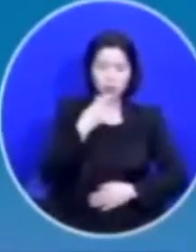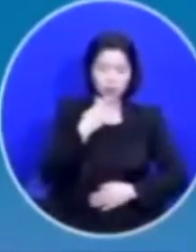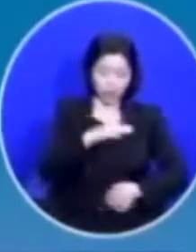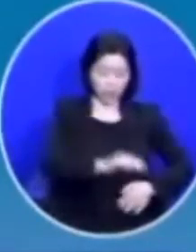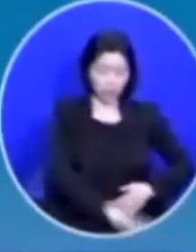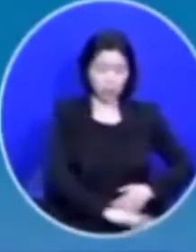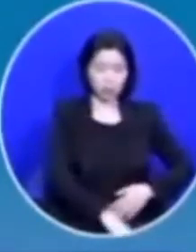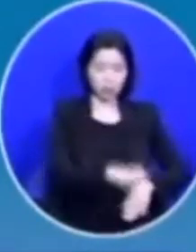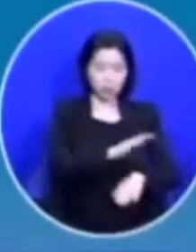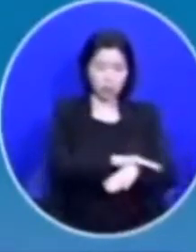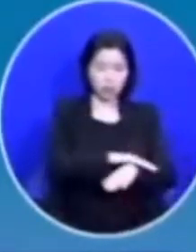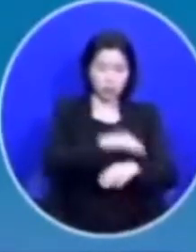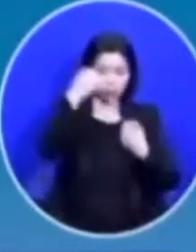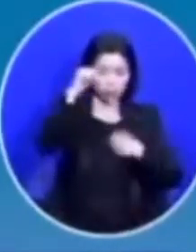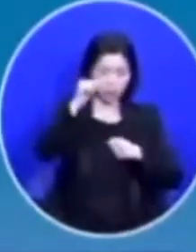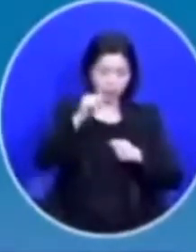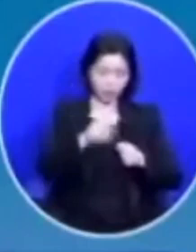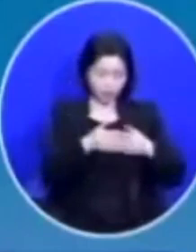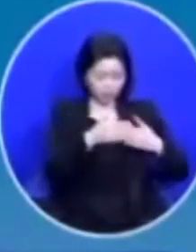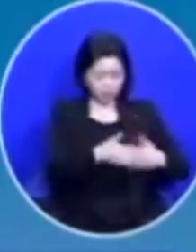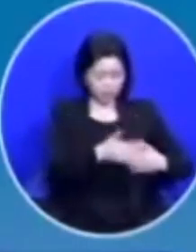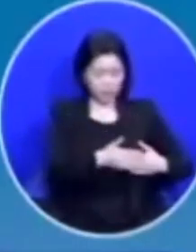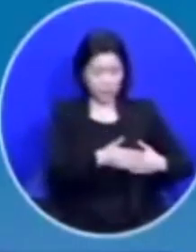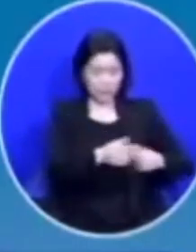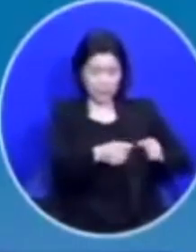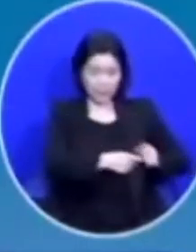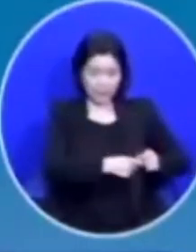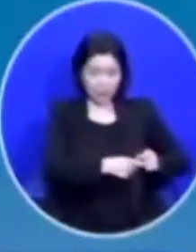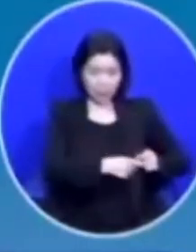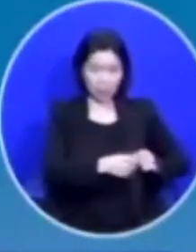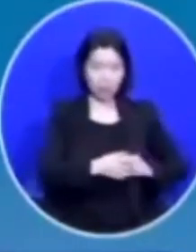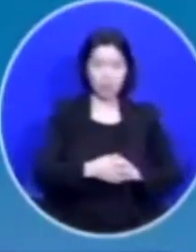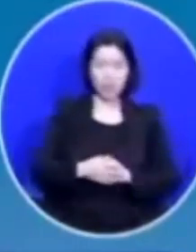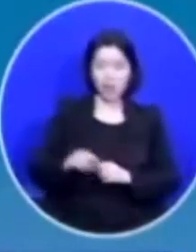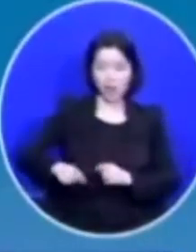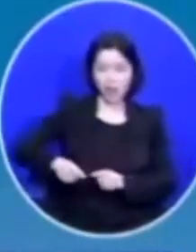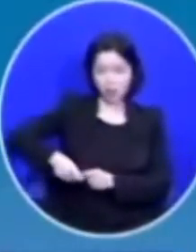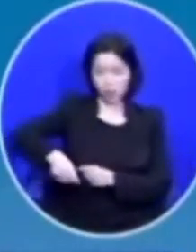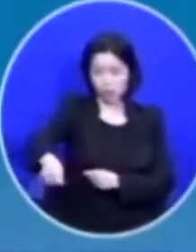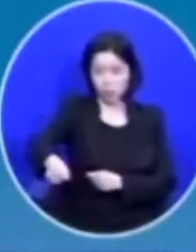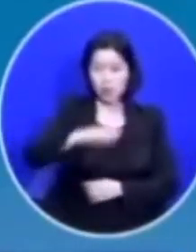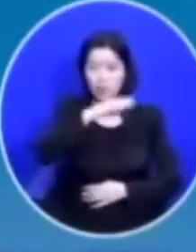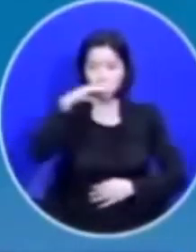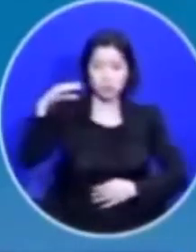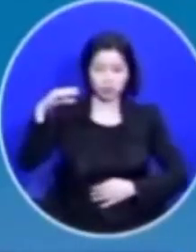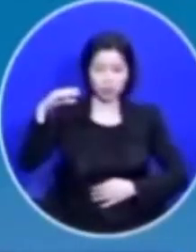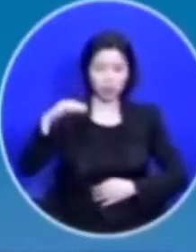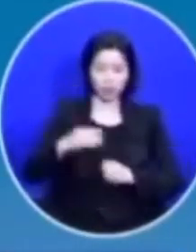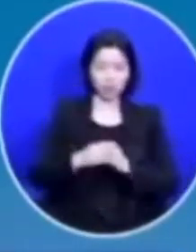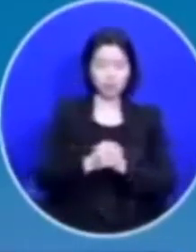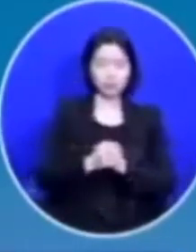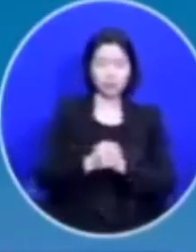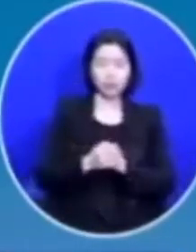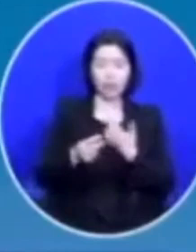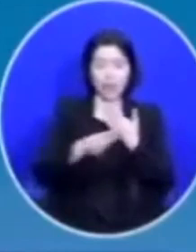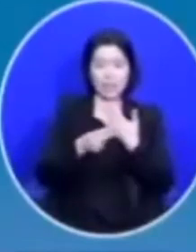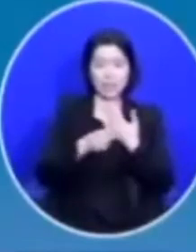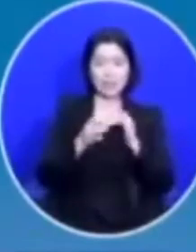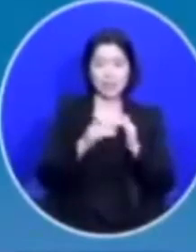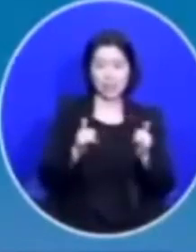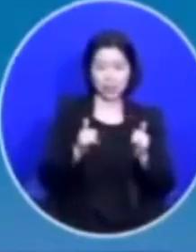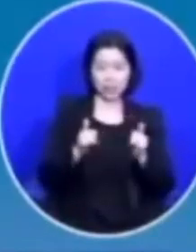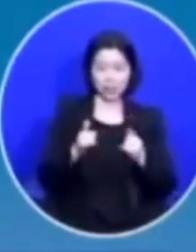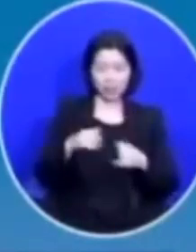살덩어리가 좀 붙어 있을 만큼 아주 짧았고 한쪽 다리만 정상 이에요 의사가 레나